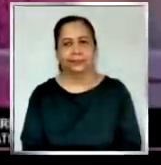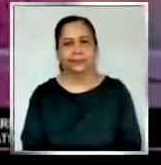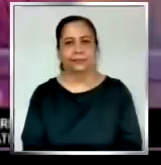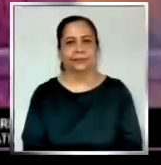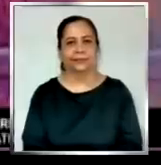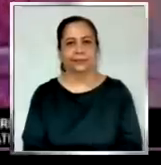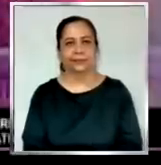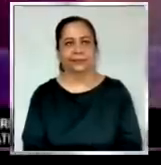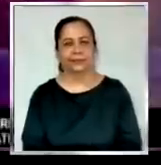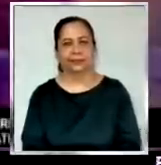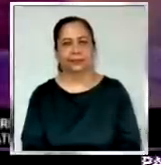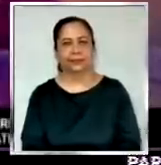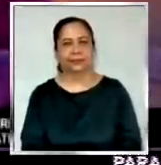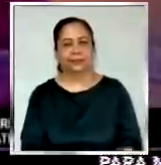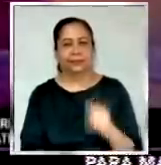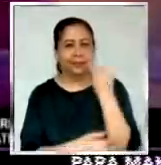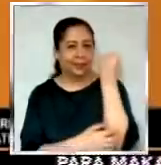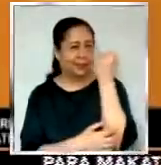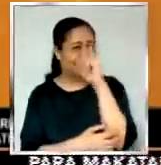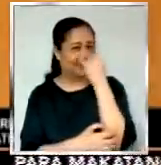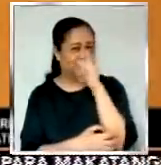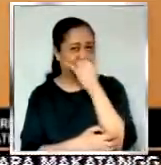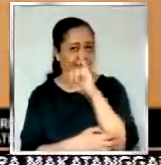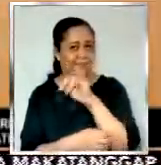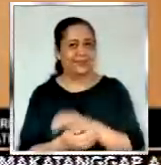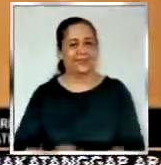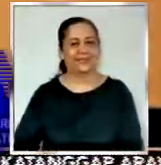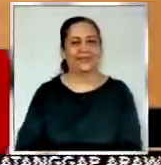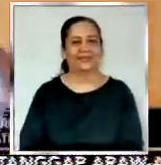Miss Ilaw-Ilaw!